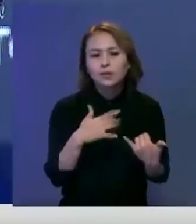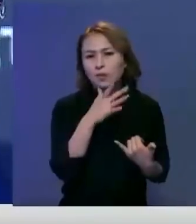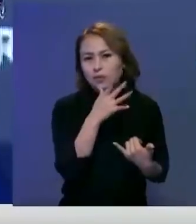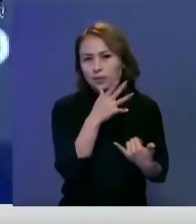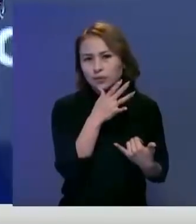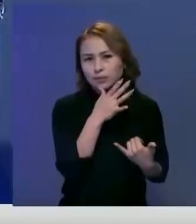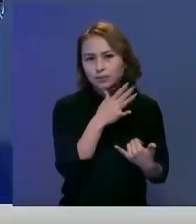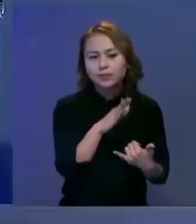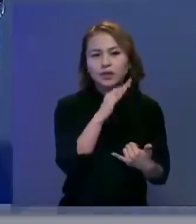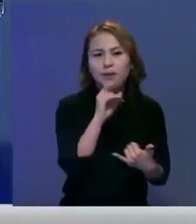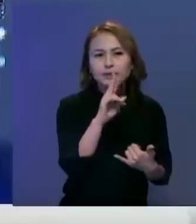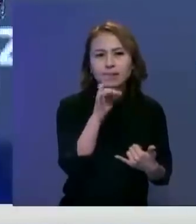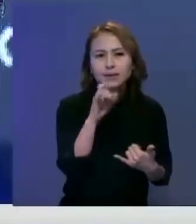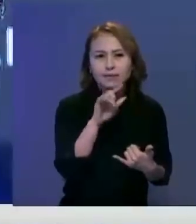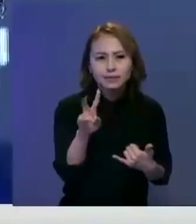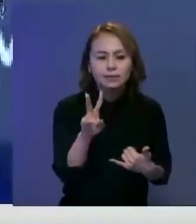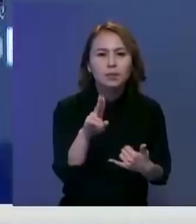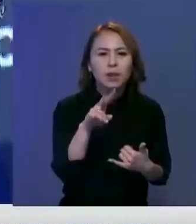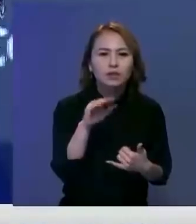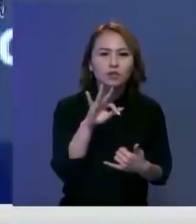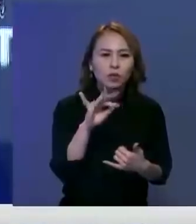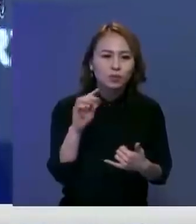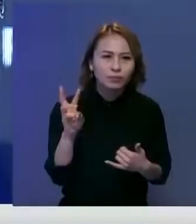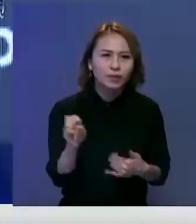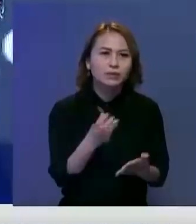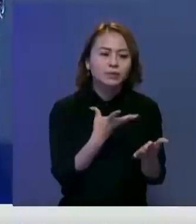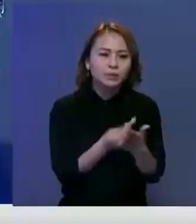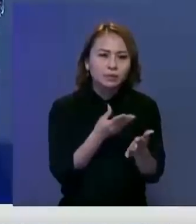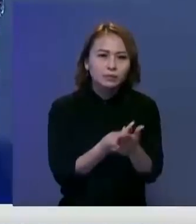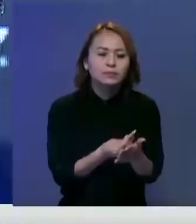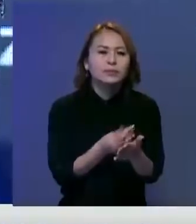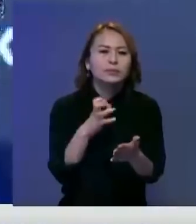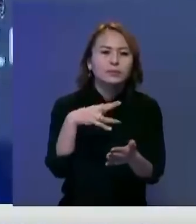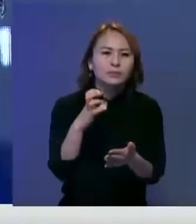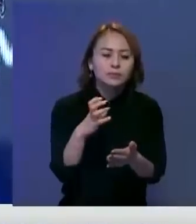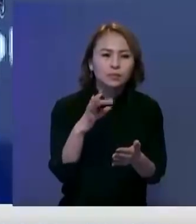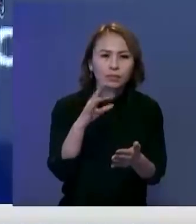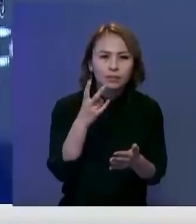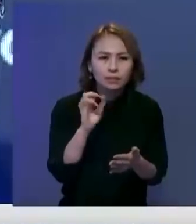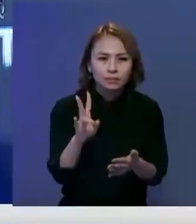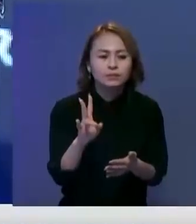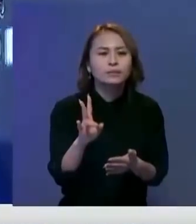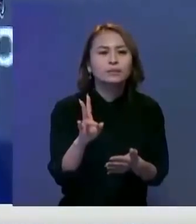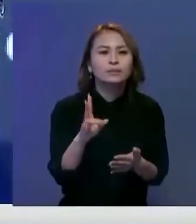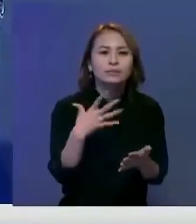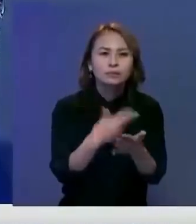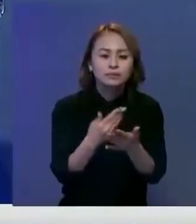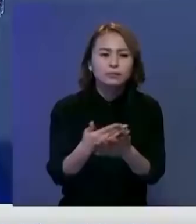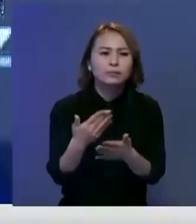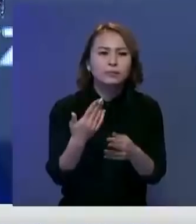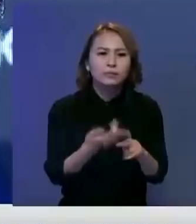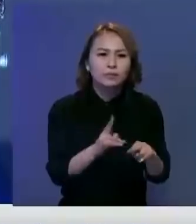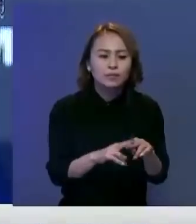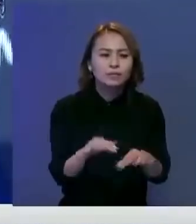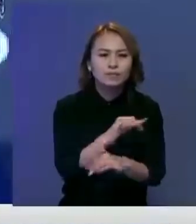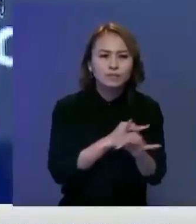фандрайзинг, краудфандинг платформасы, төйлем терминалдар, әссемес, онлайн банкер арқылы қайырындылық жасау тетіктері